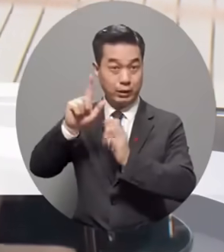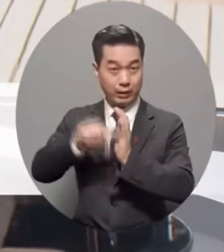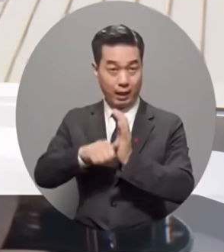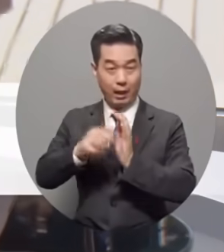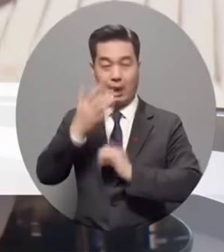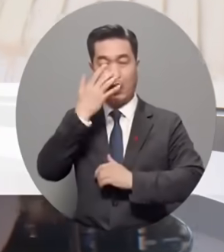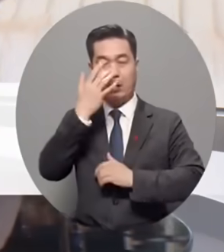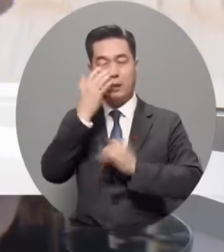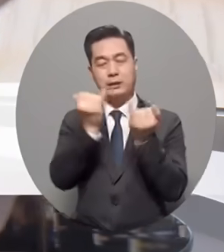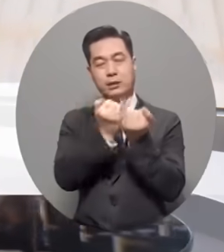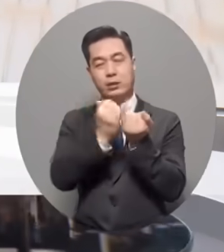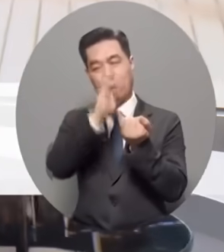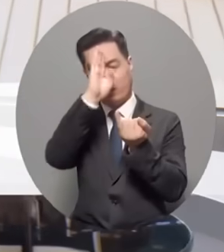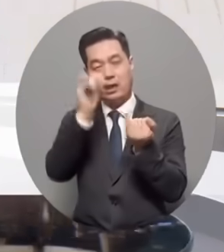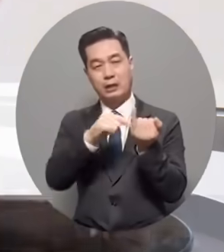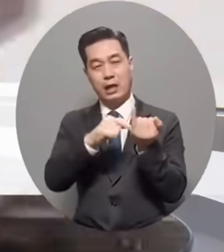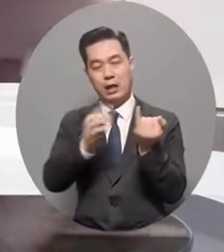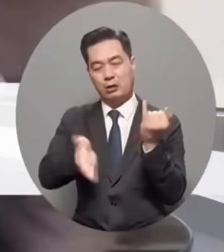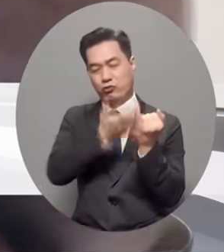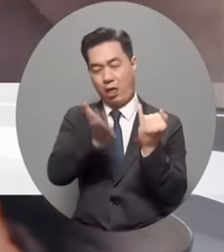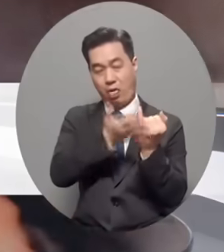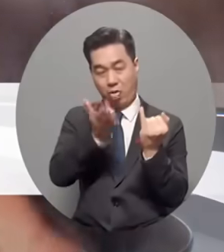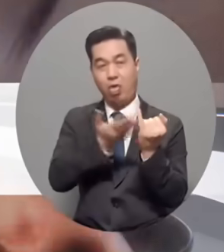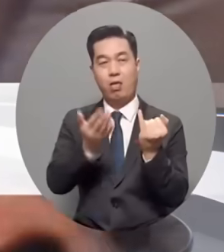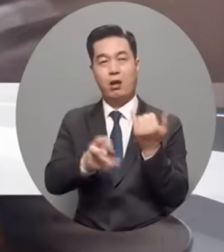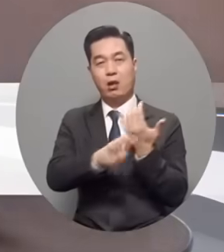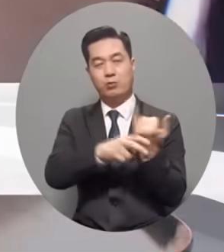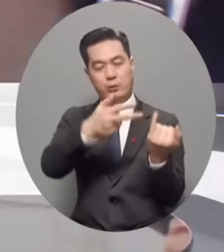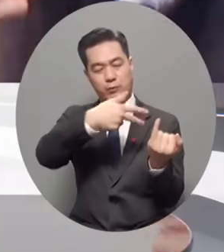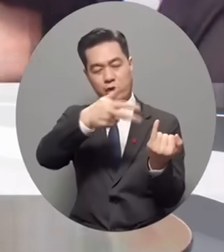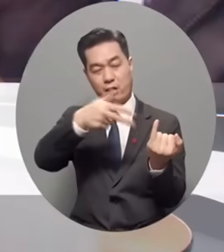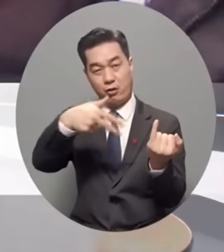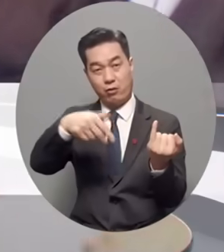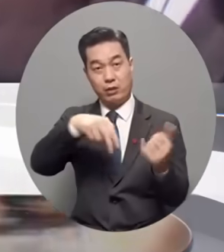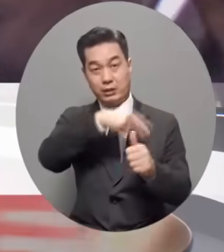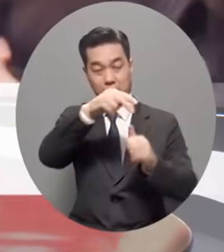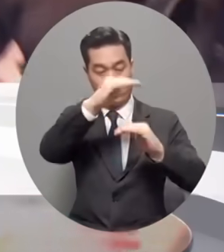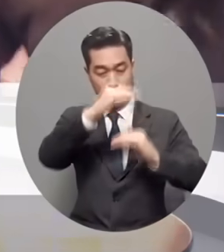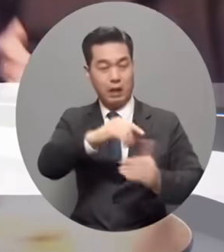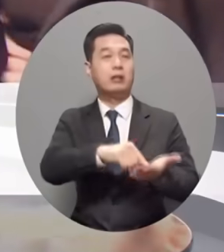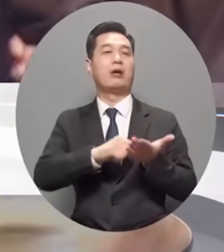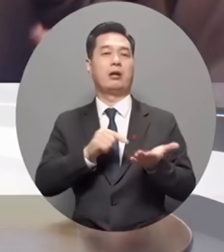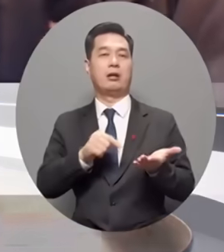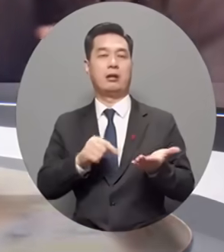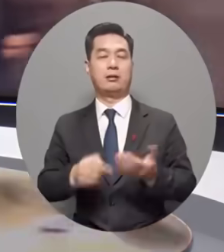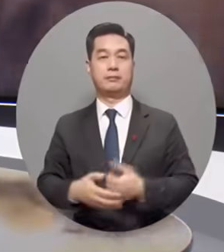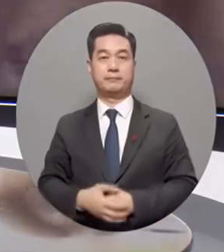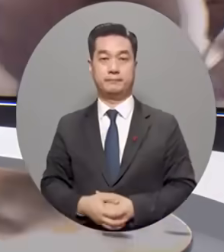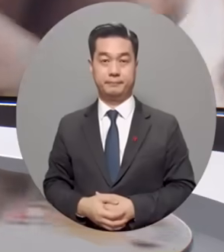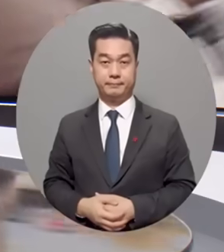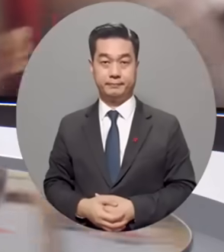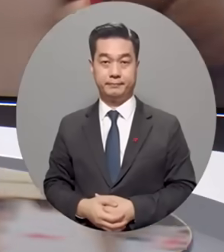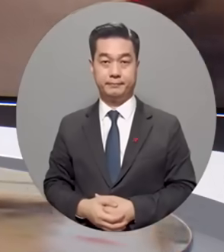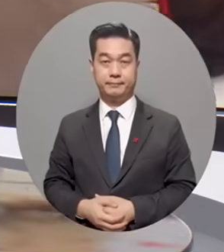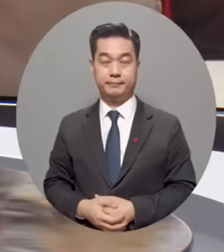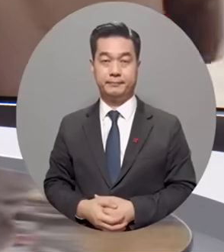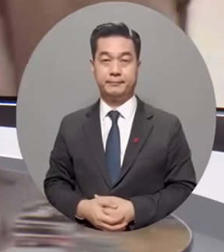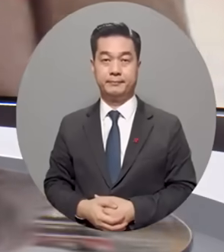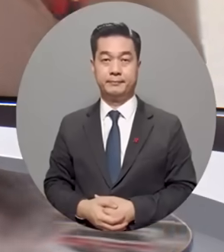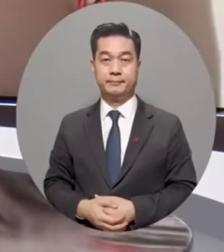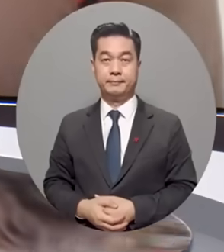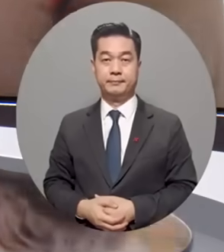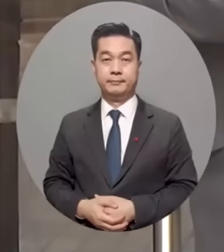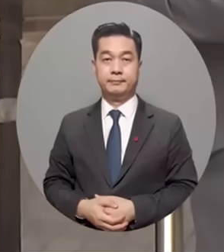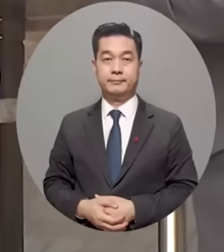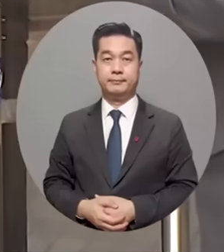상태인 여성 환자들을 강제로 추행하고 불법 촬영한 정황까지 새롭게 드러났습니다. 차현진 기자가 취재했습니다.